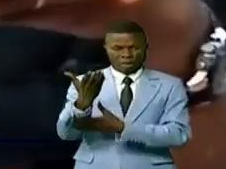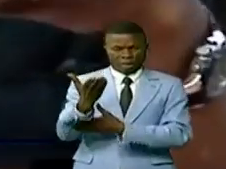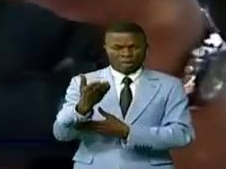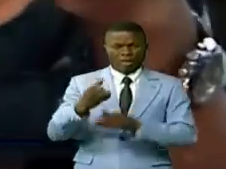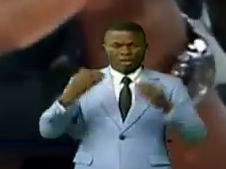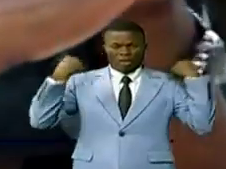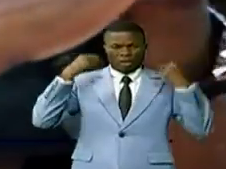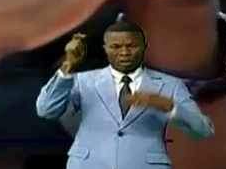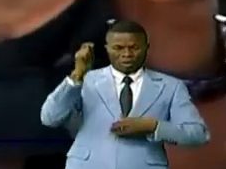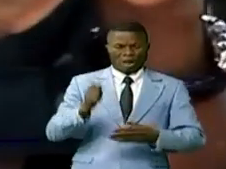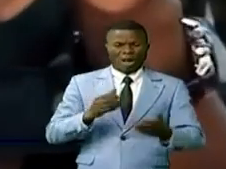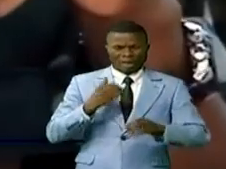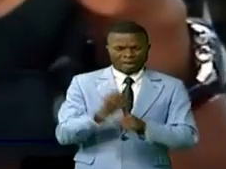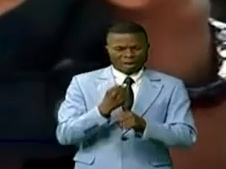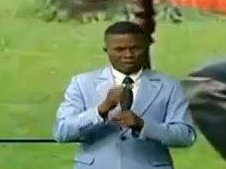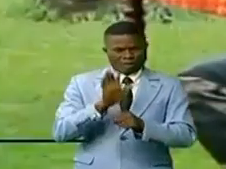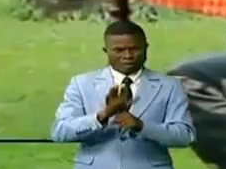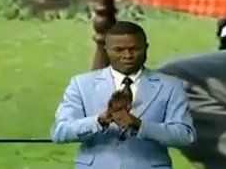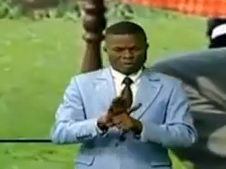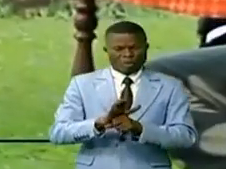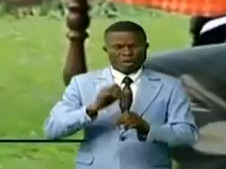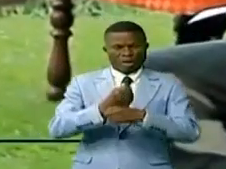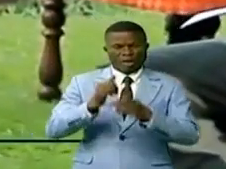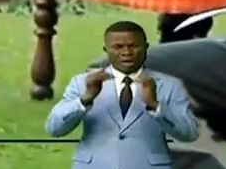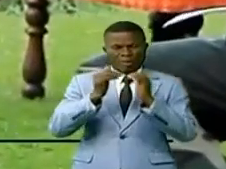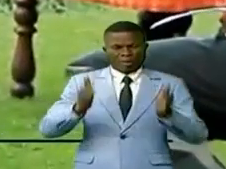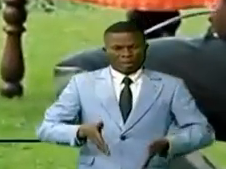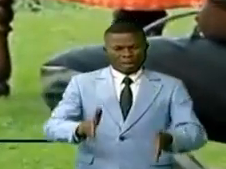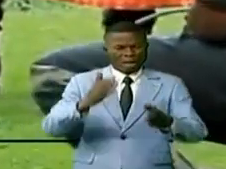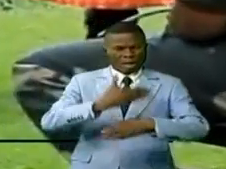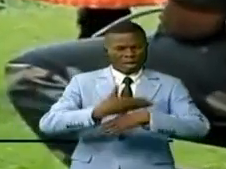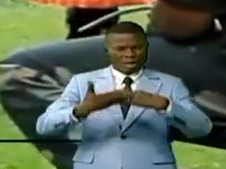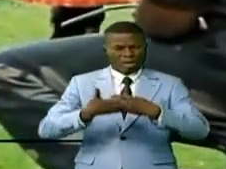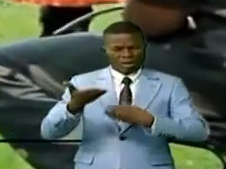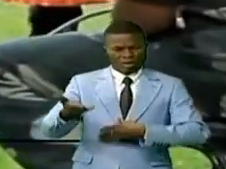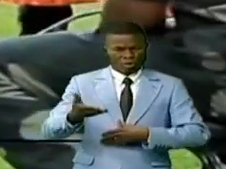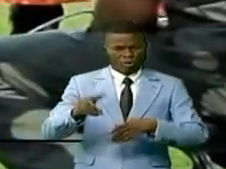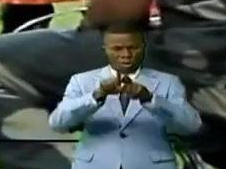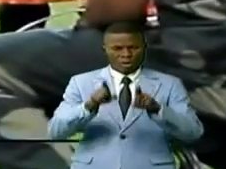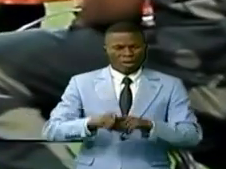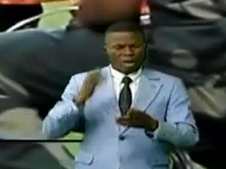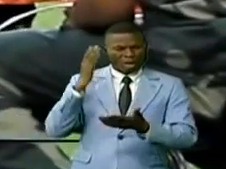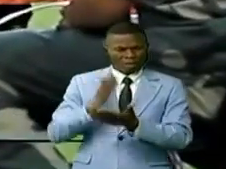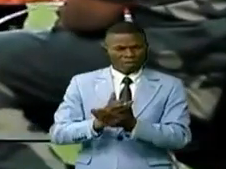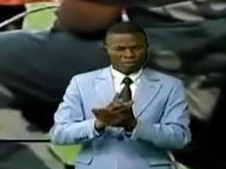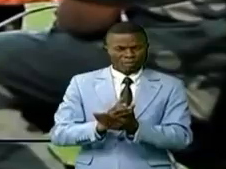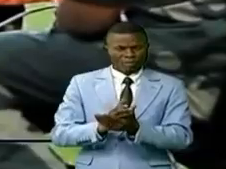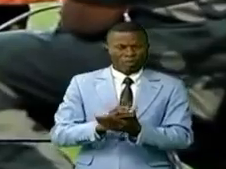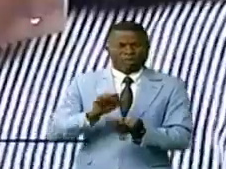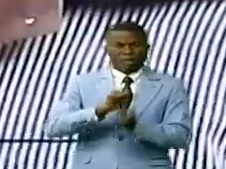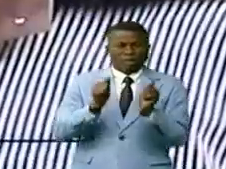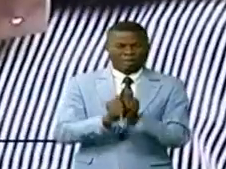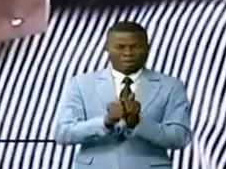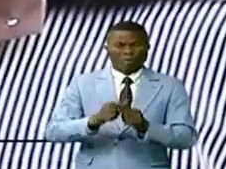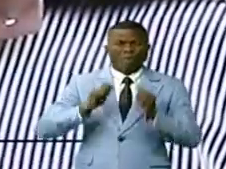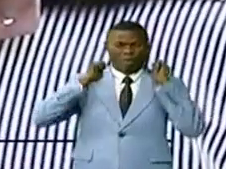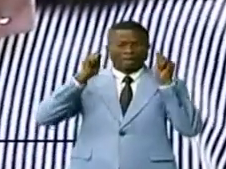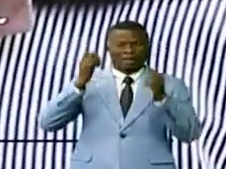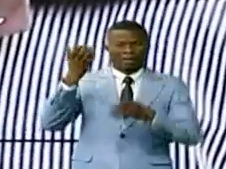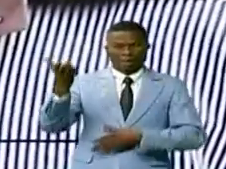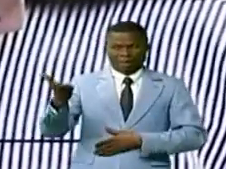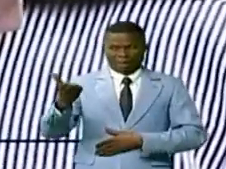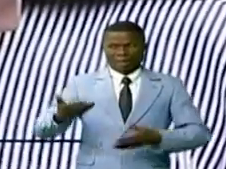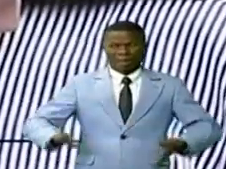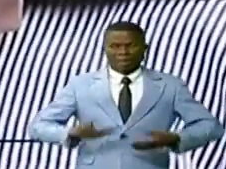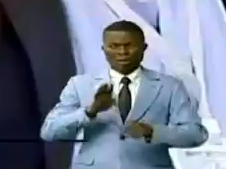faire encore mieux pour réhabiliter les routes d'intérêt national et mettre fin aux embuscades. J'étais très content